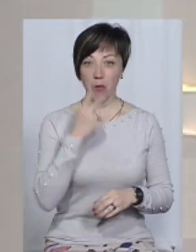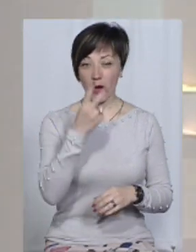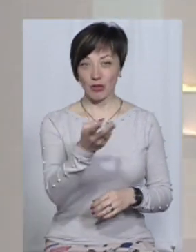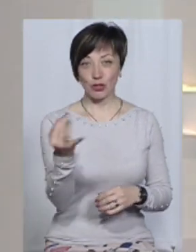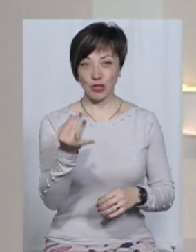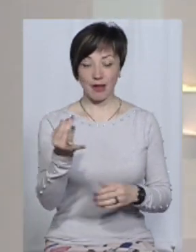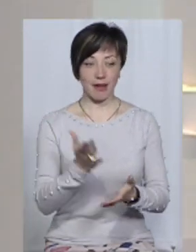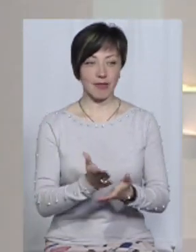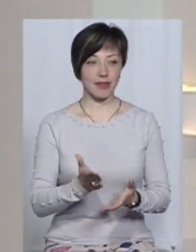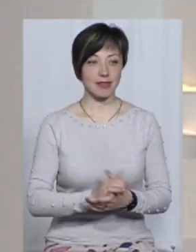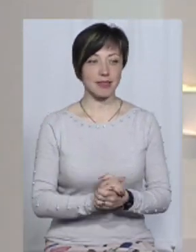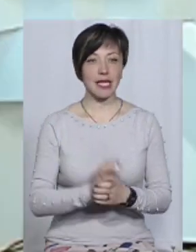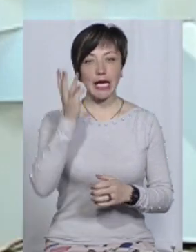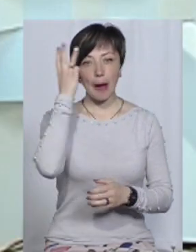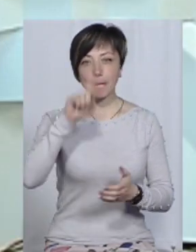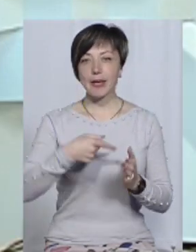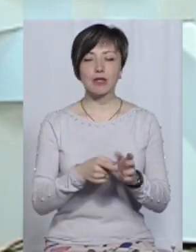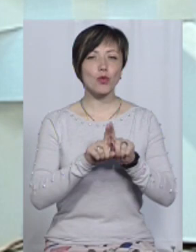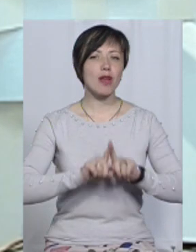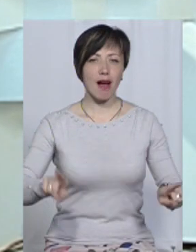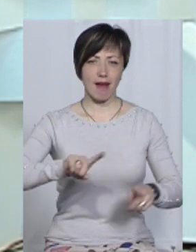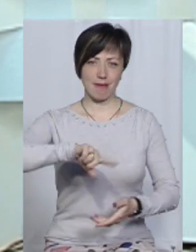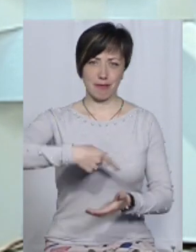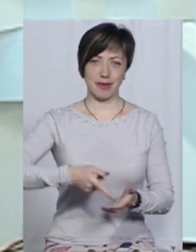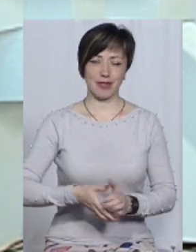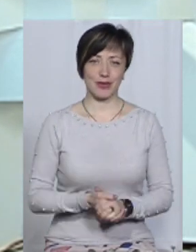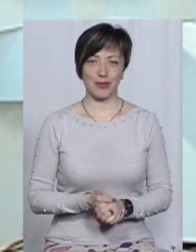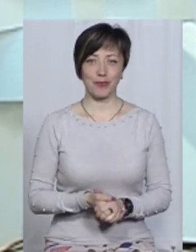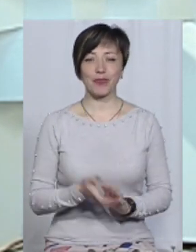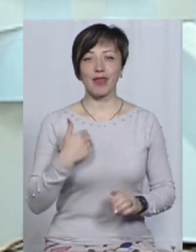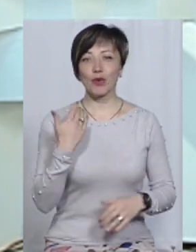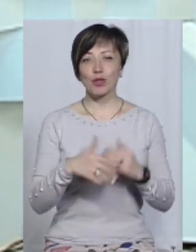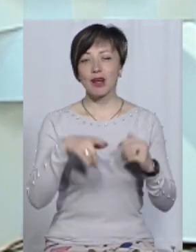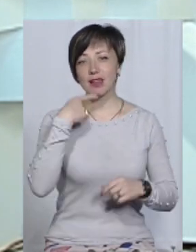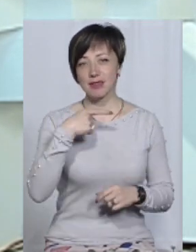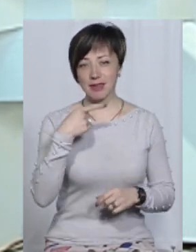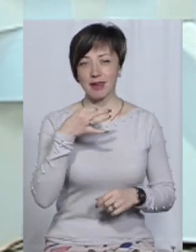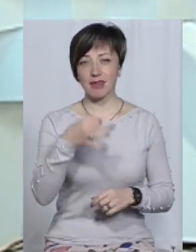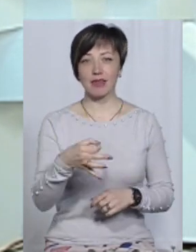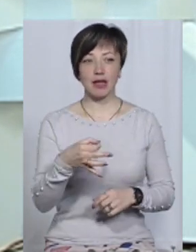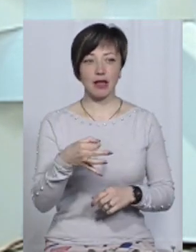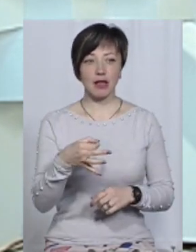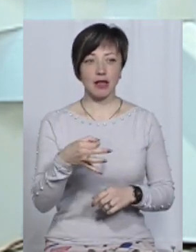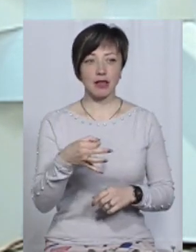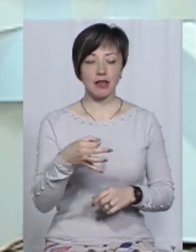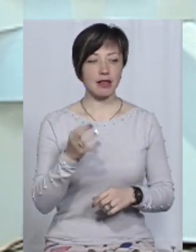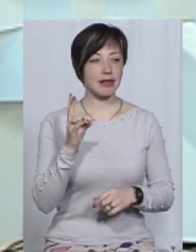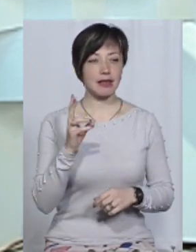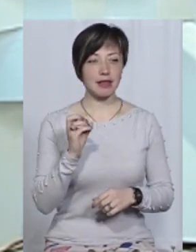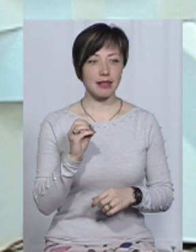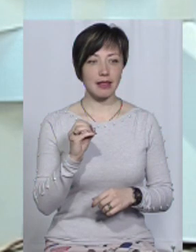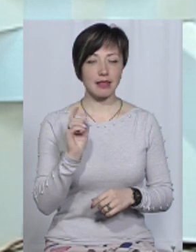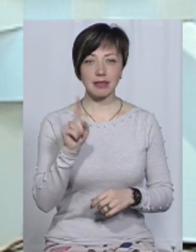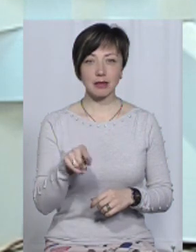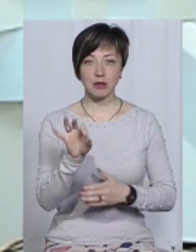бачили, що цікавий. Да, Хмельницький – унікальне місто. Я вже казав, воно не з тих, що відразу